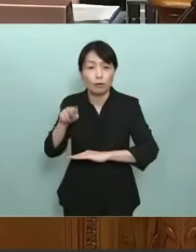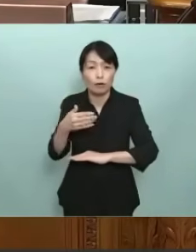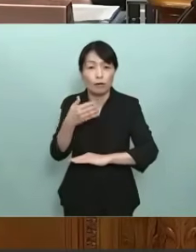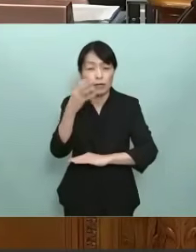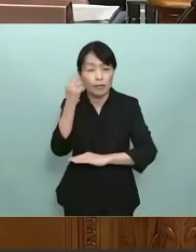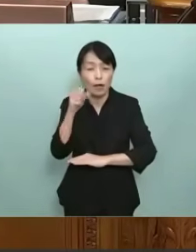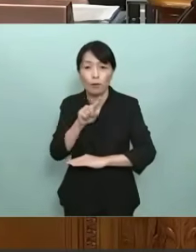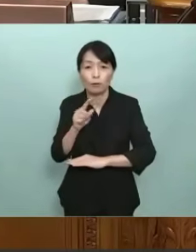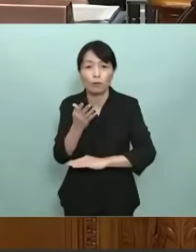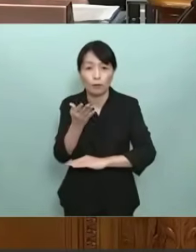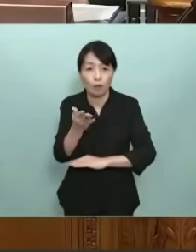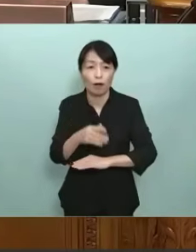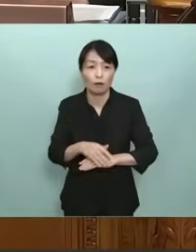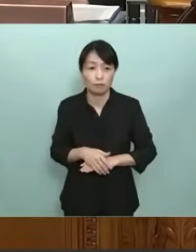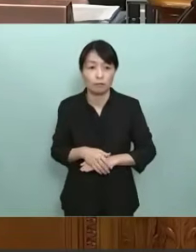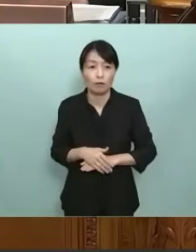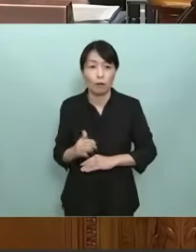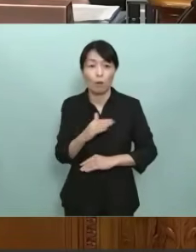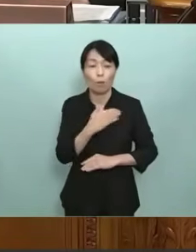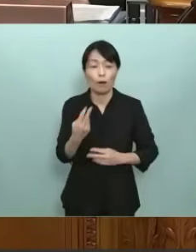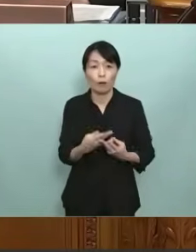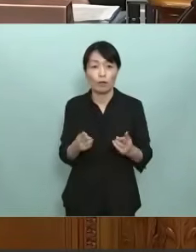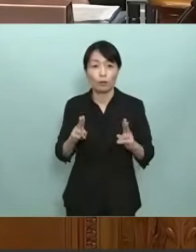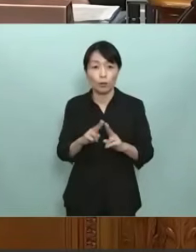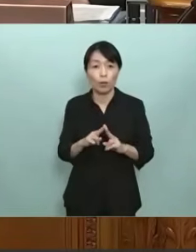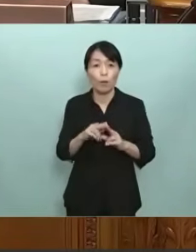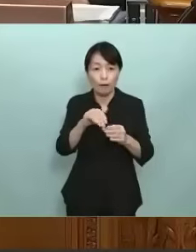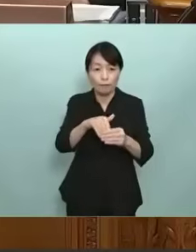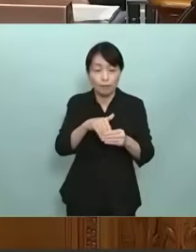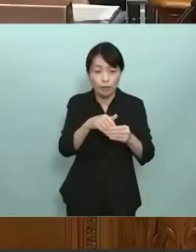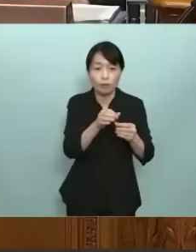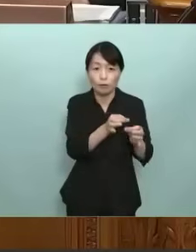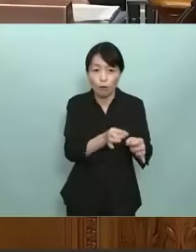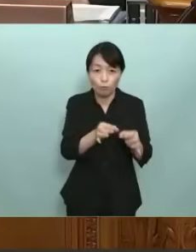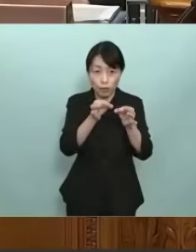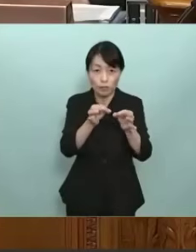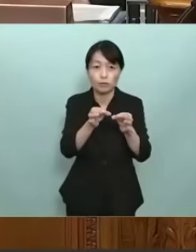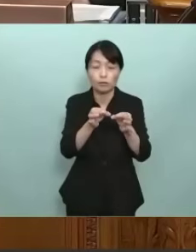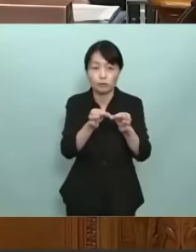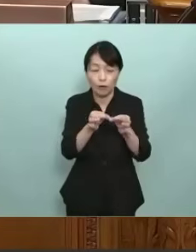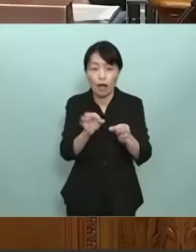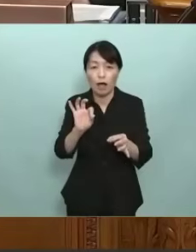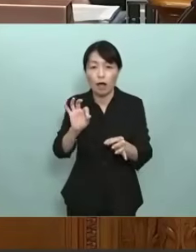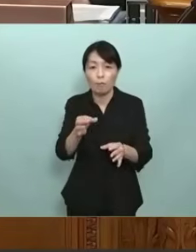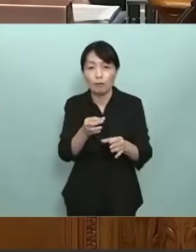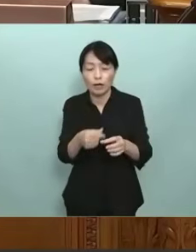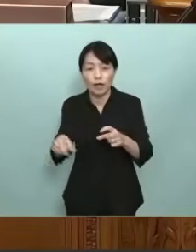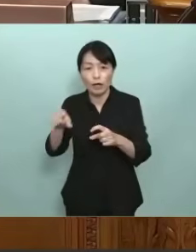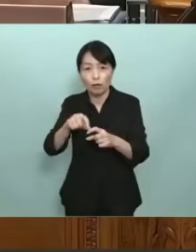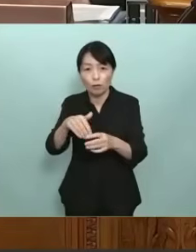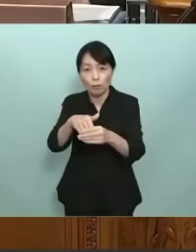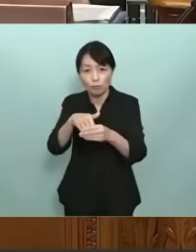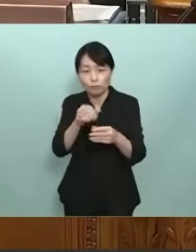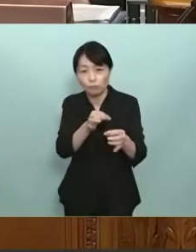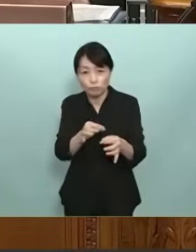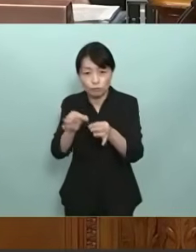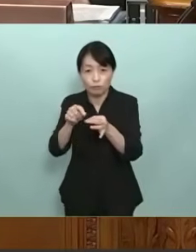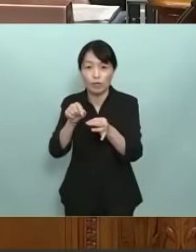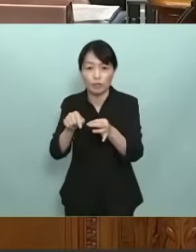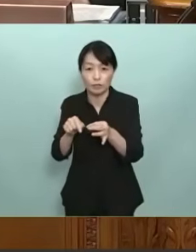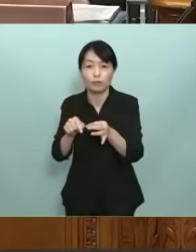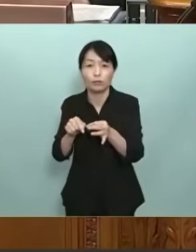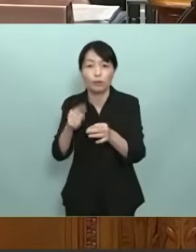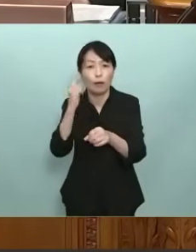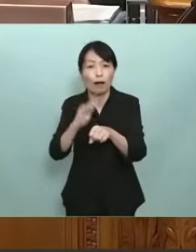党は手取りを増やすインフレに勝つを旗印に国民民主党2024年重点政策を